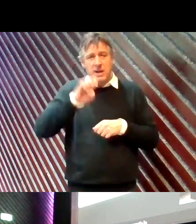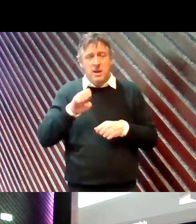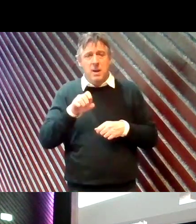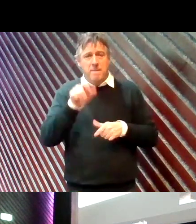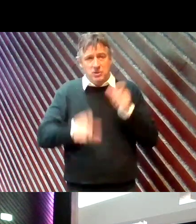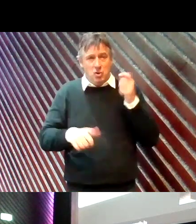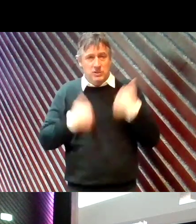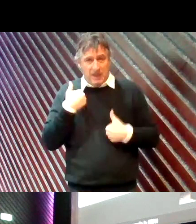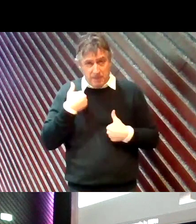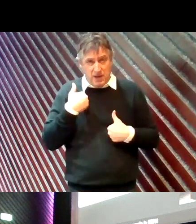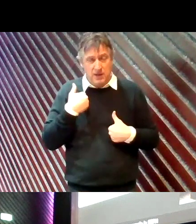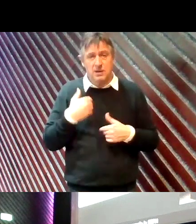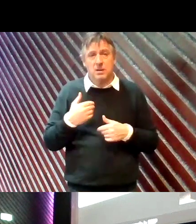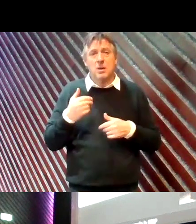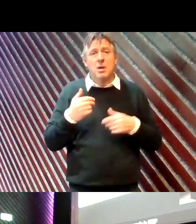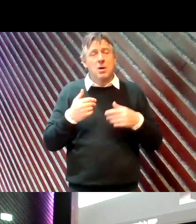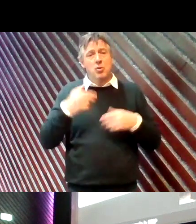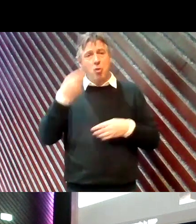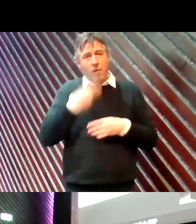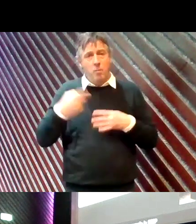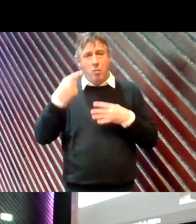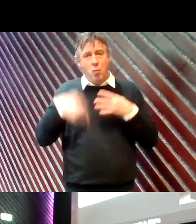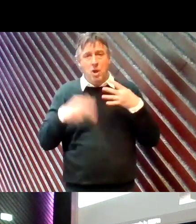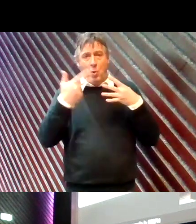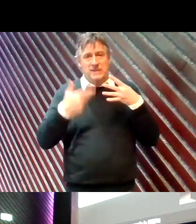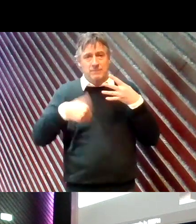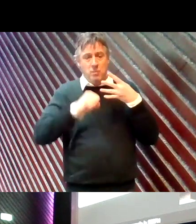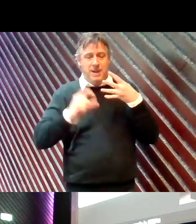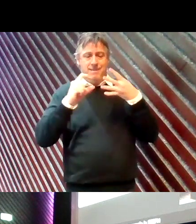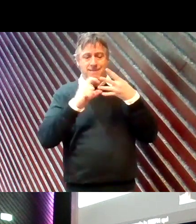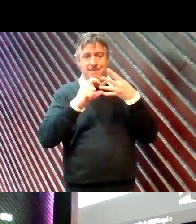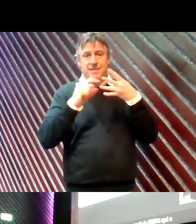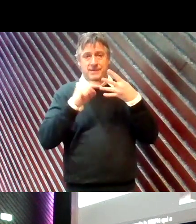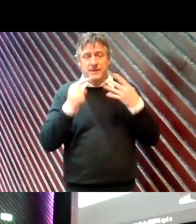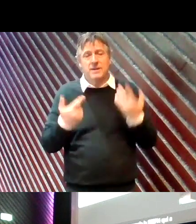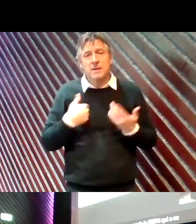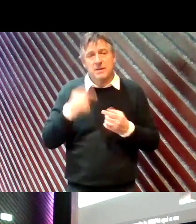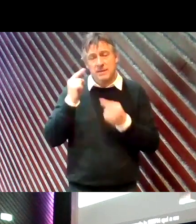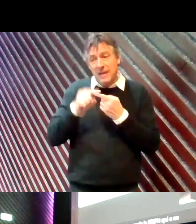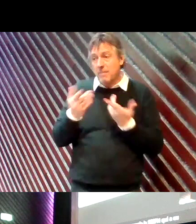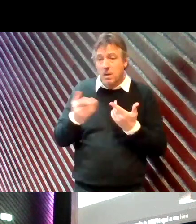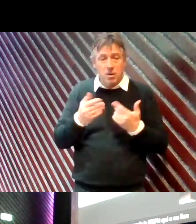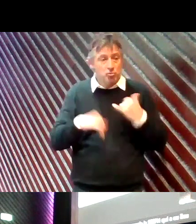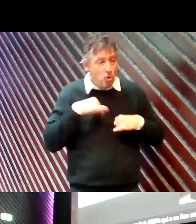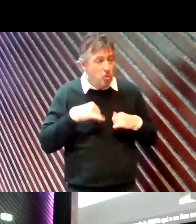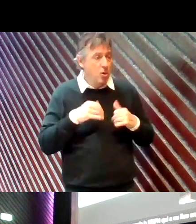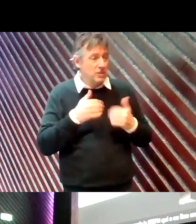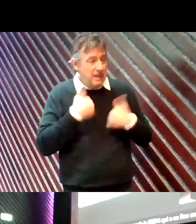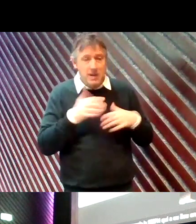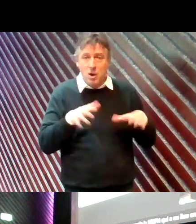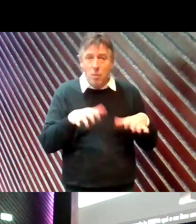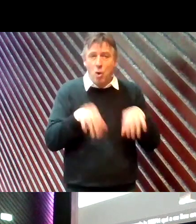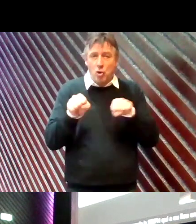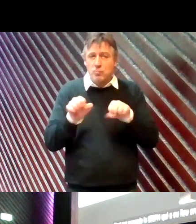déroulée la troisième semaine de mois de novembre, où il y a le sujet des jeunes en situation de handicap avec le recrutement. Ça, c'est un sujet important.